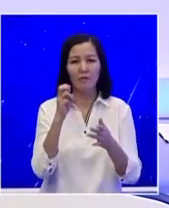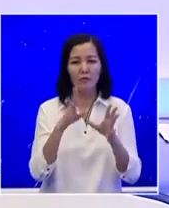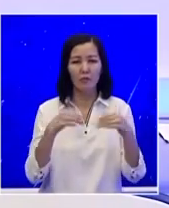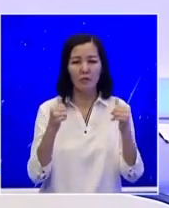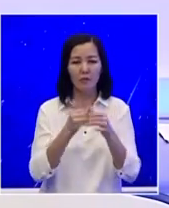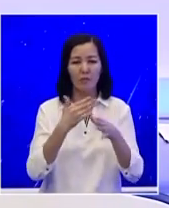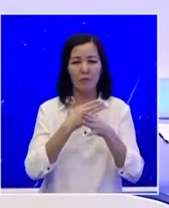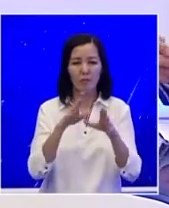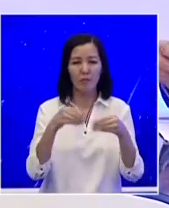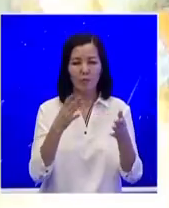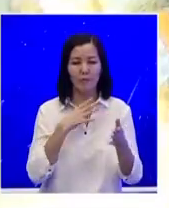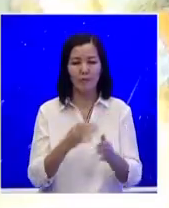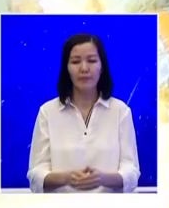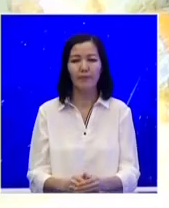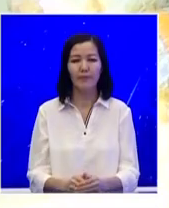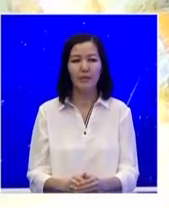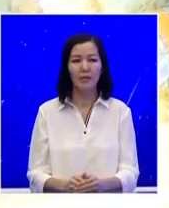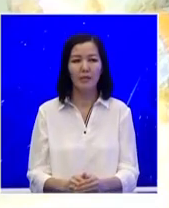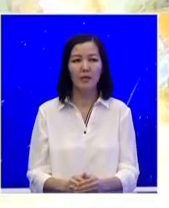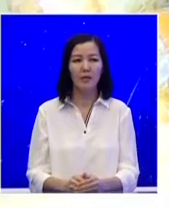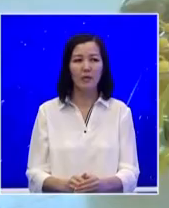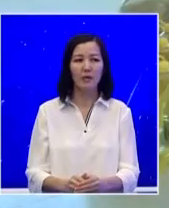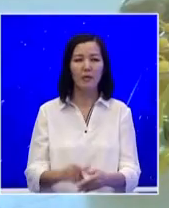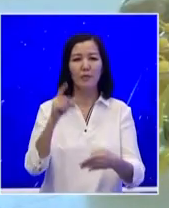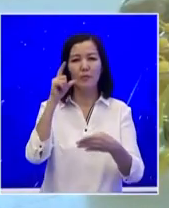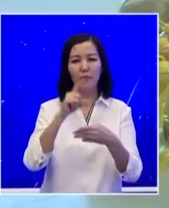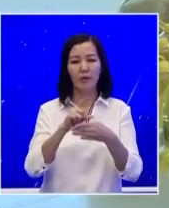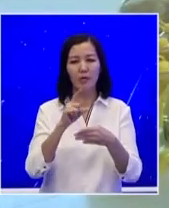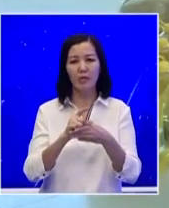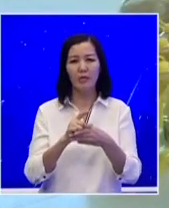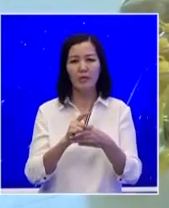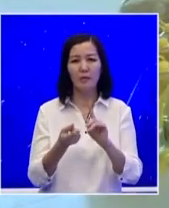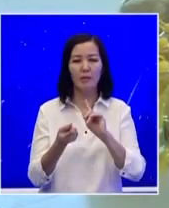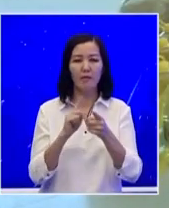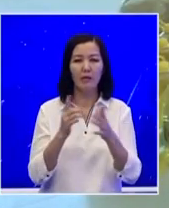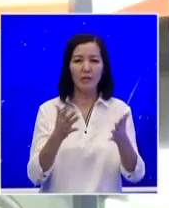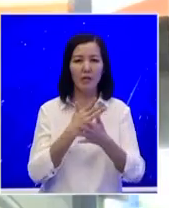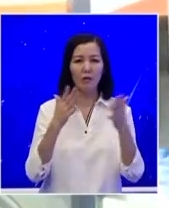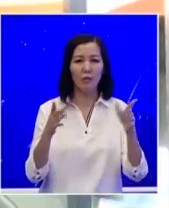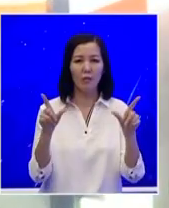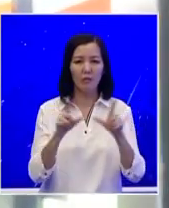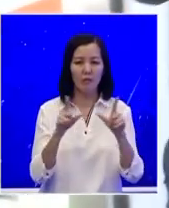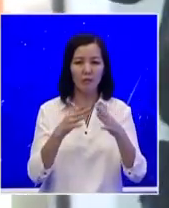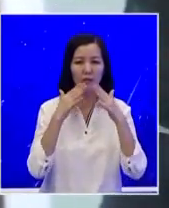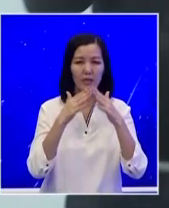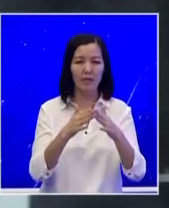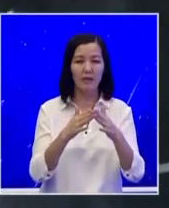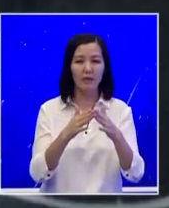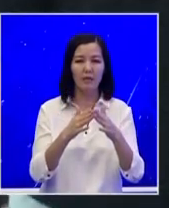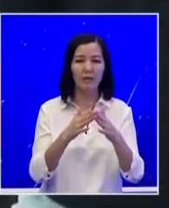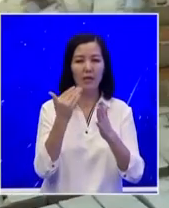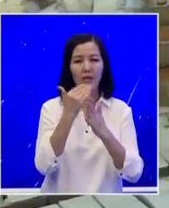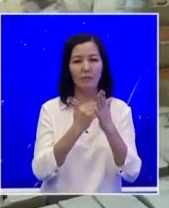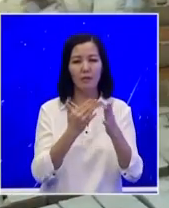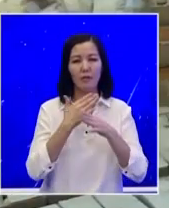семей. Пристройка у мечети в сельском округе Аксу буквально превратилась в огромный продовольственный склад. Согласно списку,